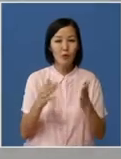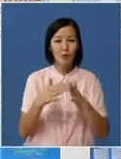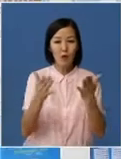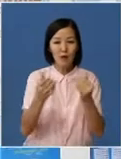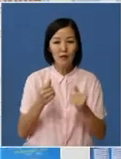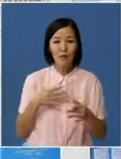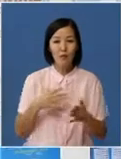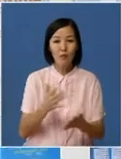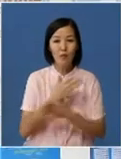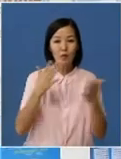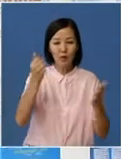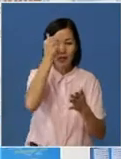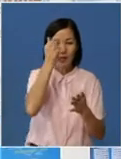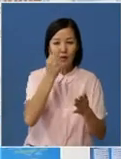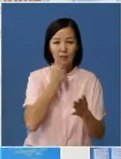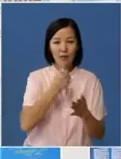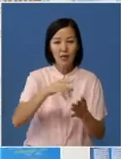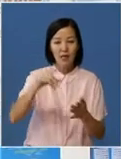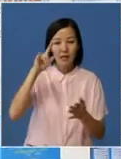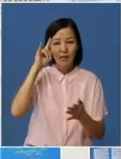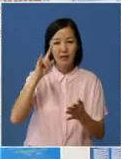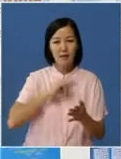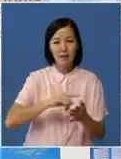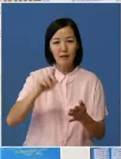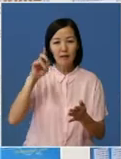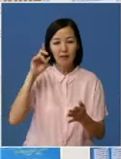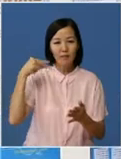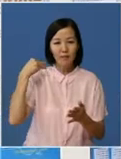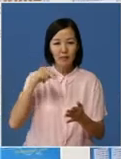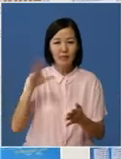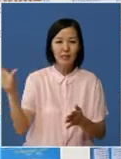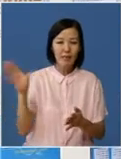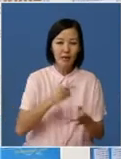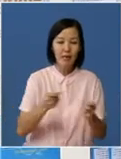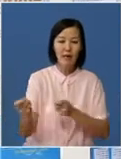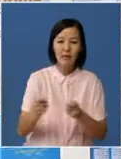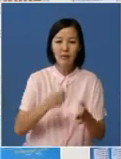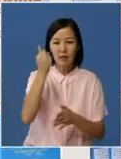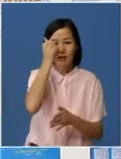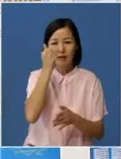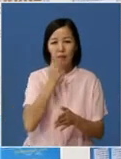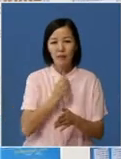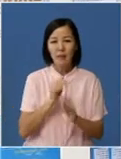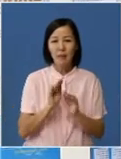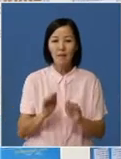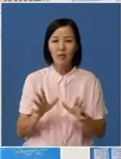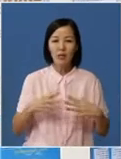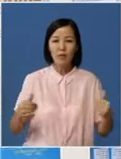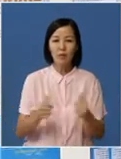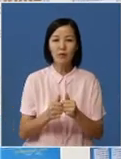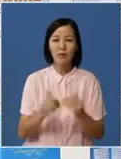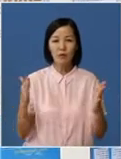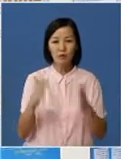алғысымызды айтамын елімізге, елбасымызға барлығына рахмет, көп қуаныштымын. Баламның, бала шағаммен енді осы